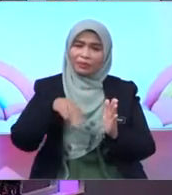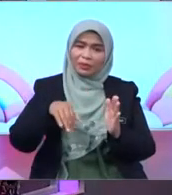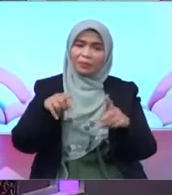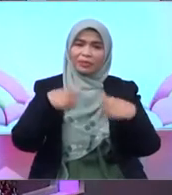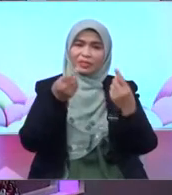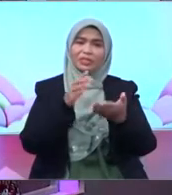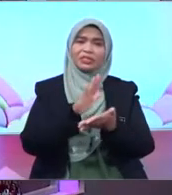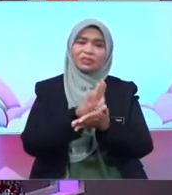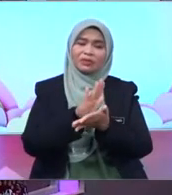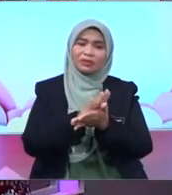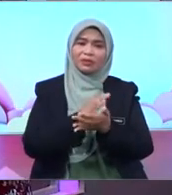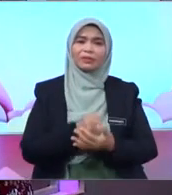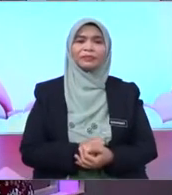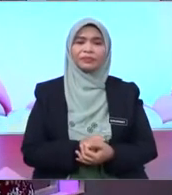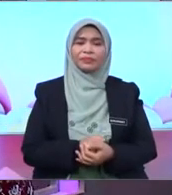seterusnya